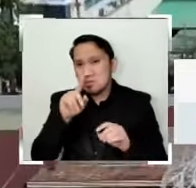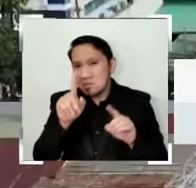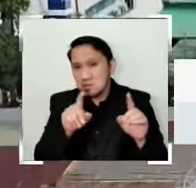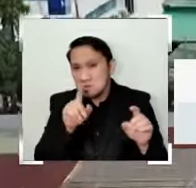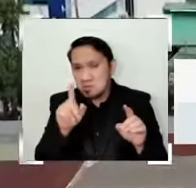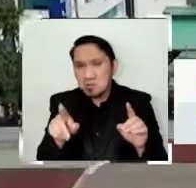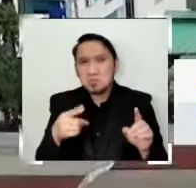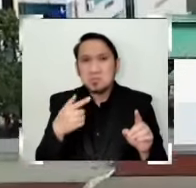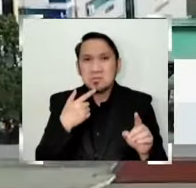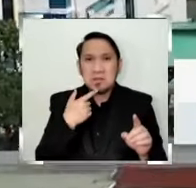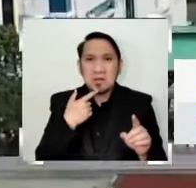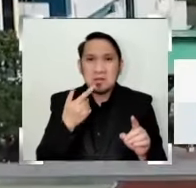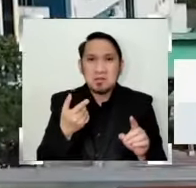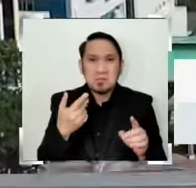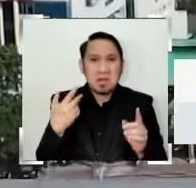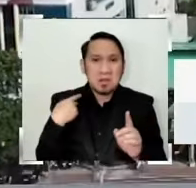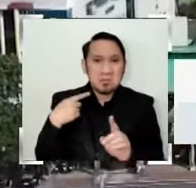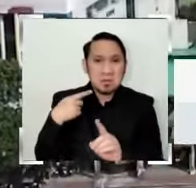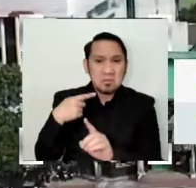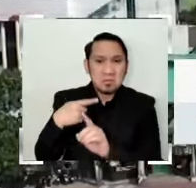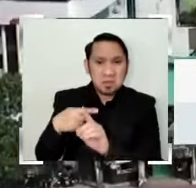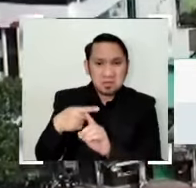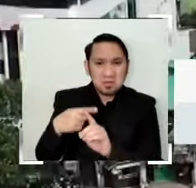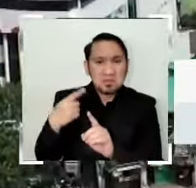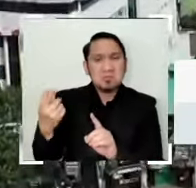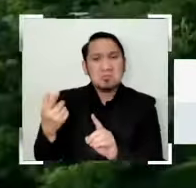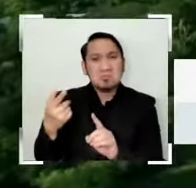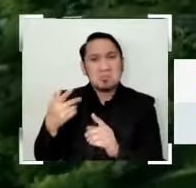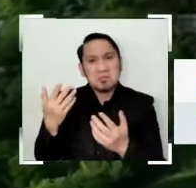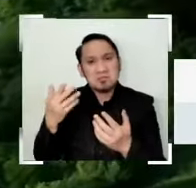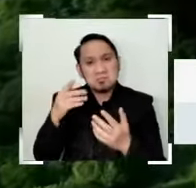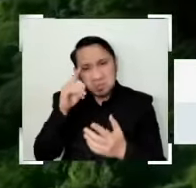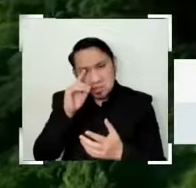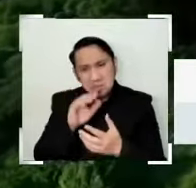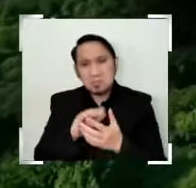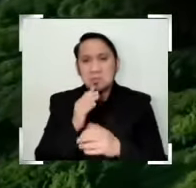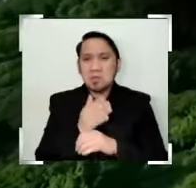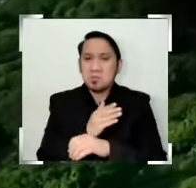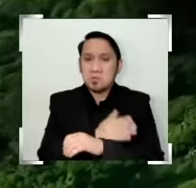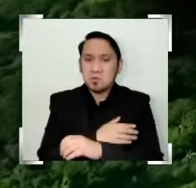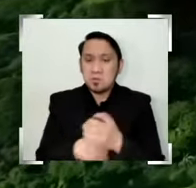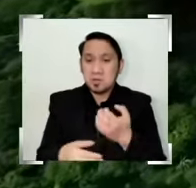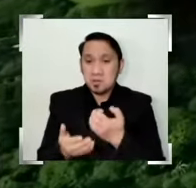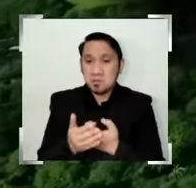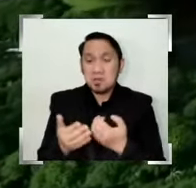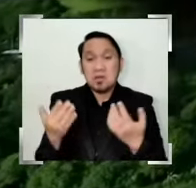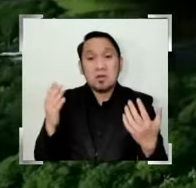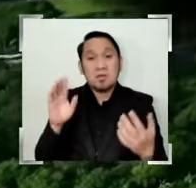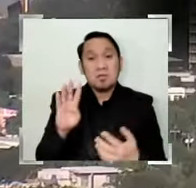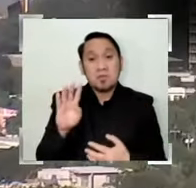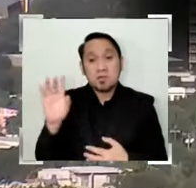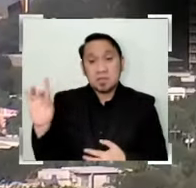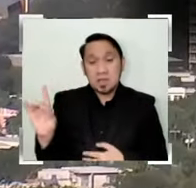optimism o positive outlook sa magiging takbo ng ekonomiya. 48% ng mga sumagot